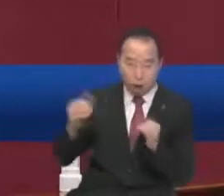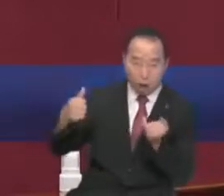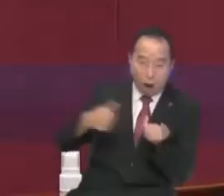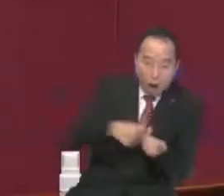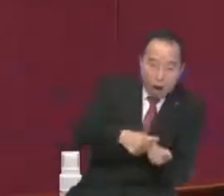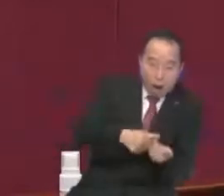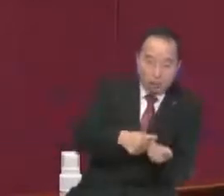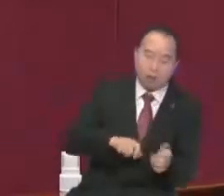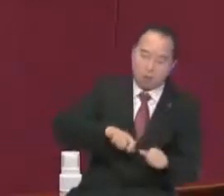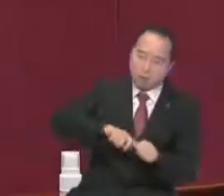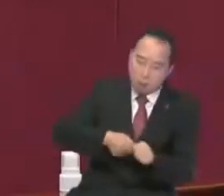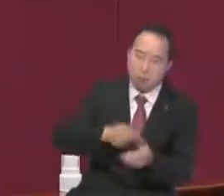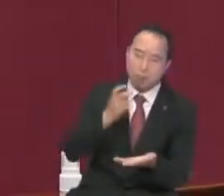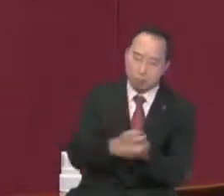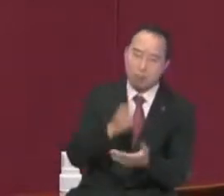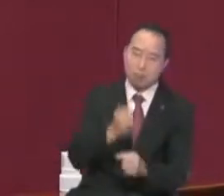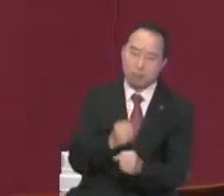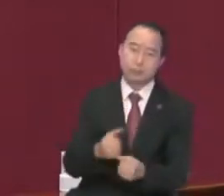합니다.